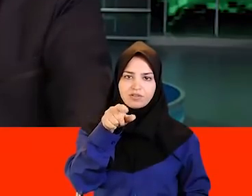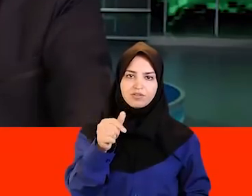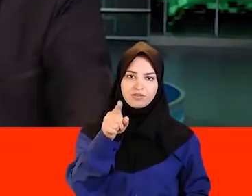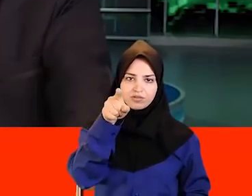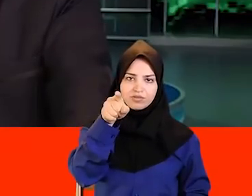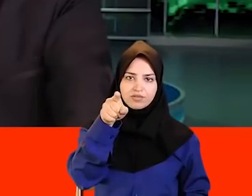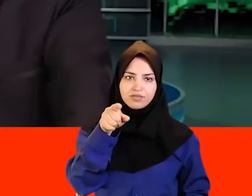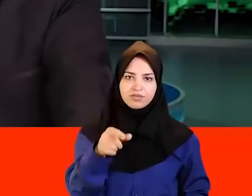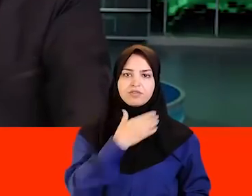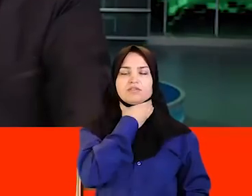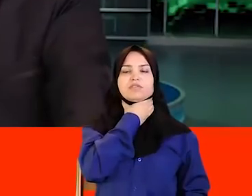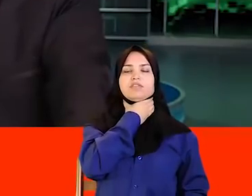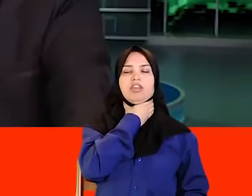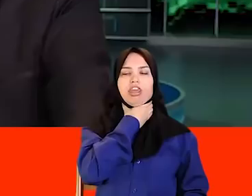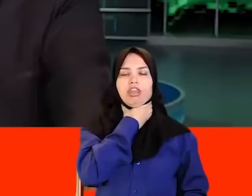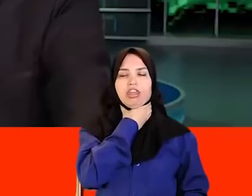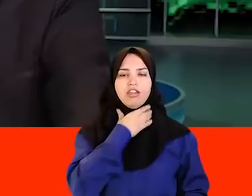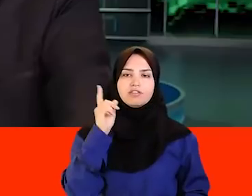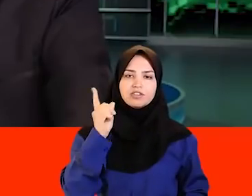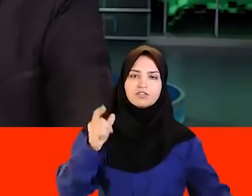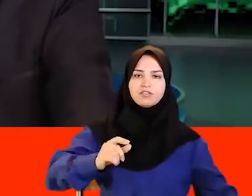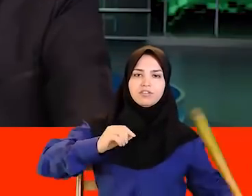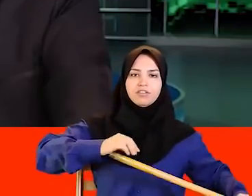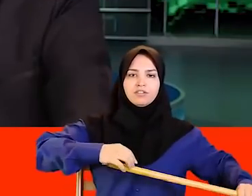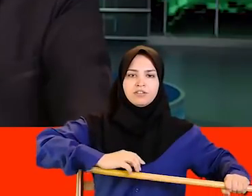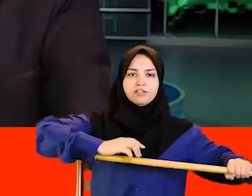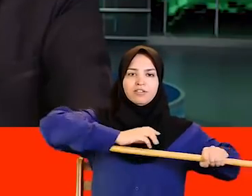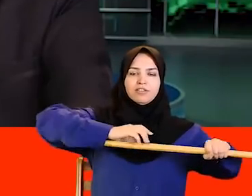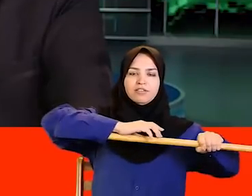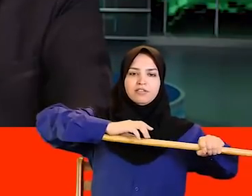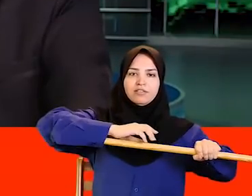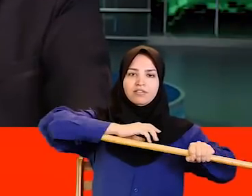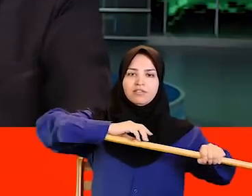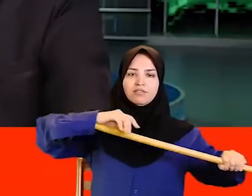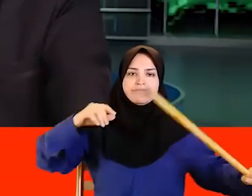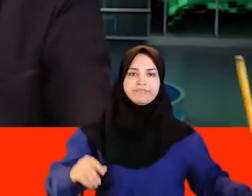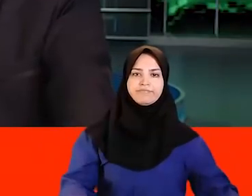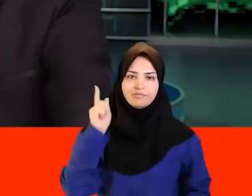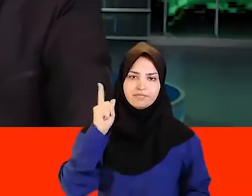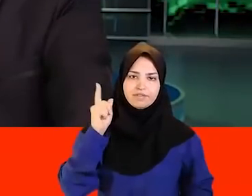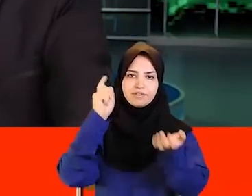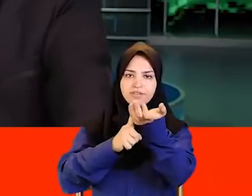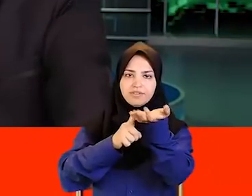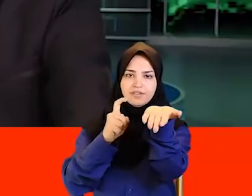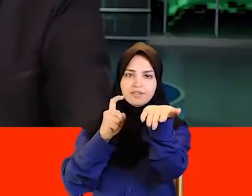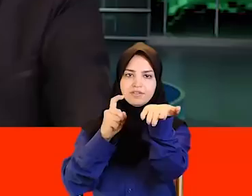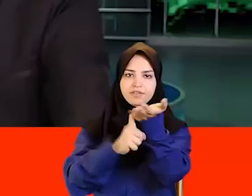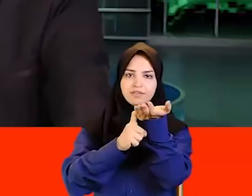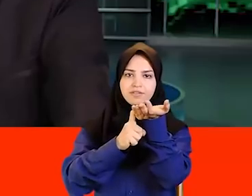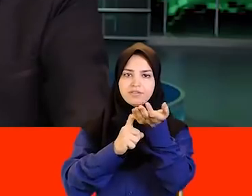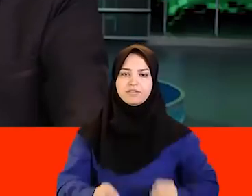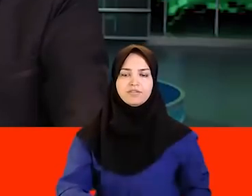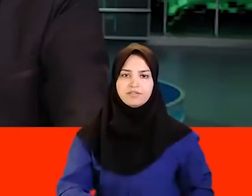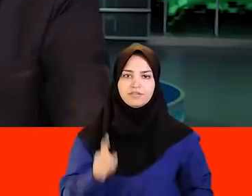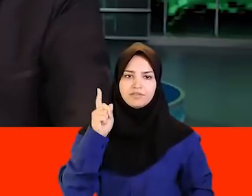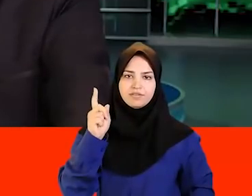می آوردند و چنان به گیر و گور جد و آبادتان گیر می دادند که. اما در دولت فعلی آنقدر گیر در